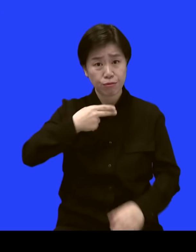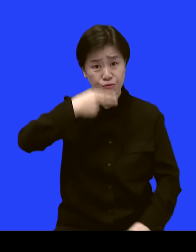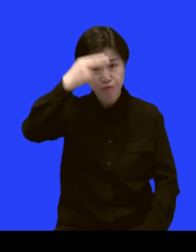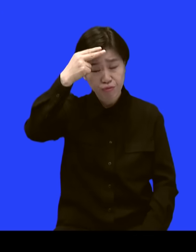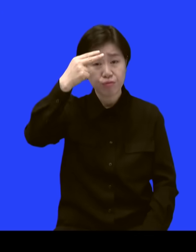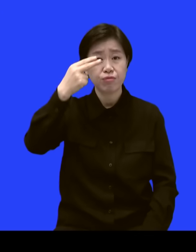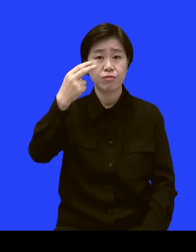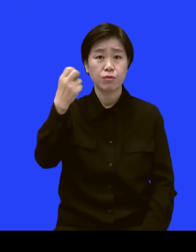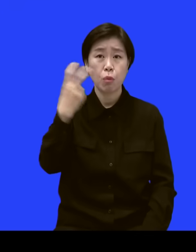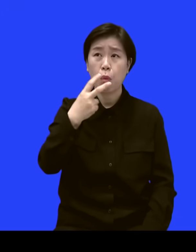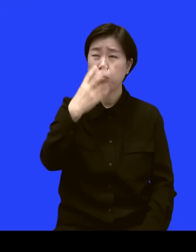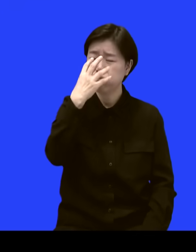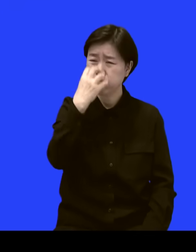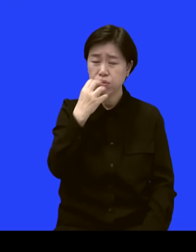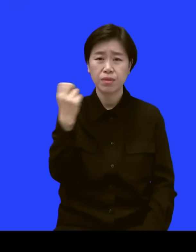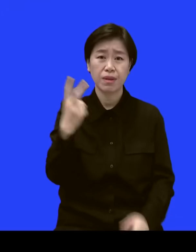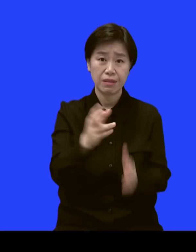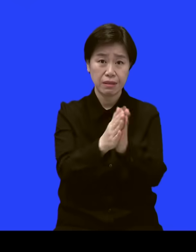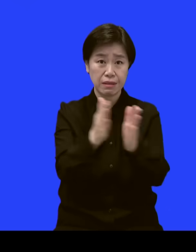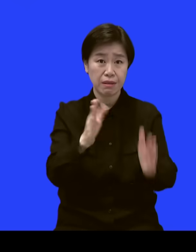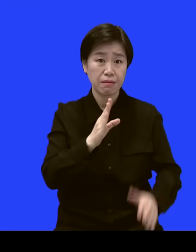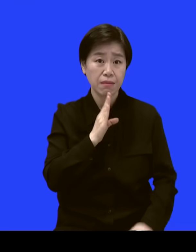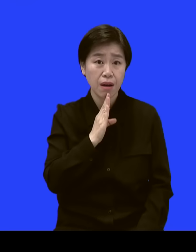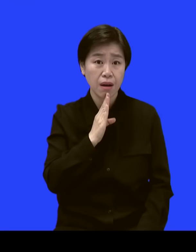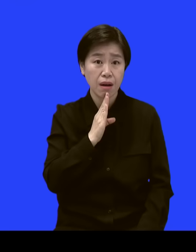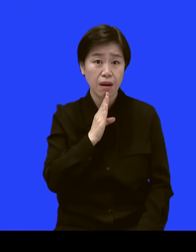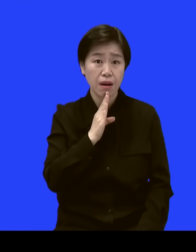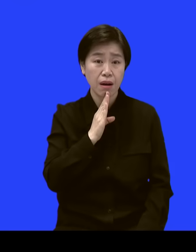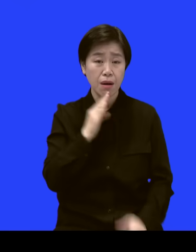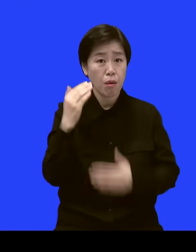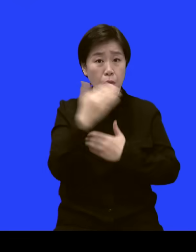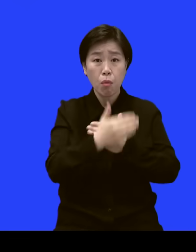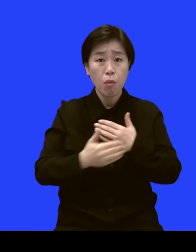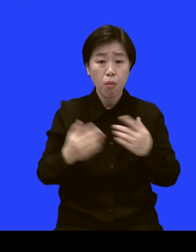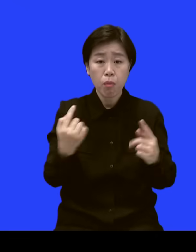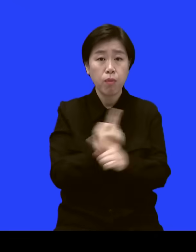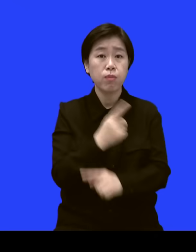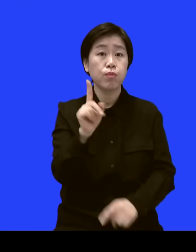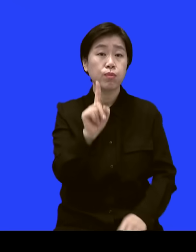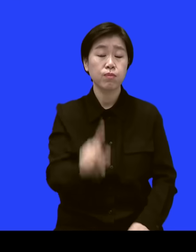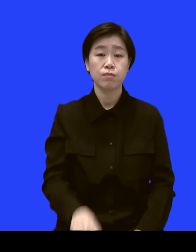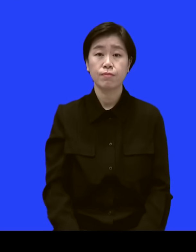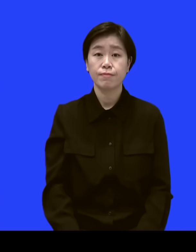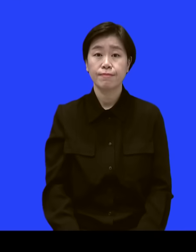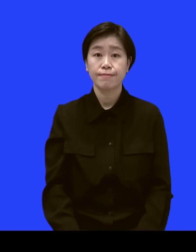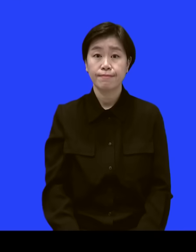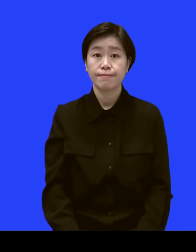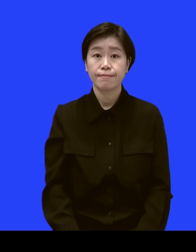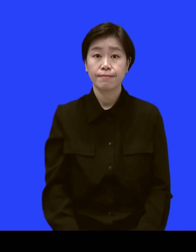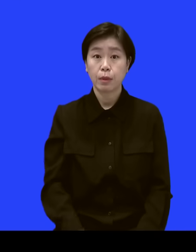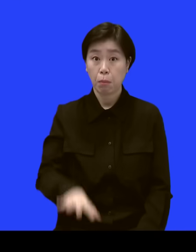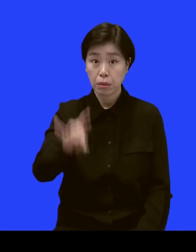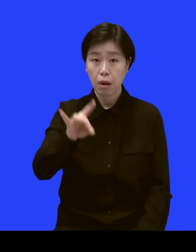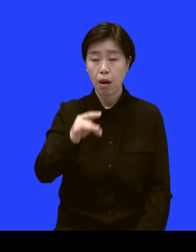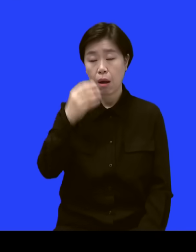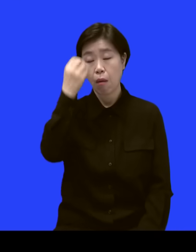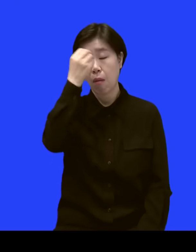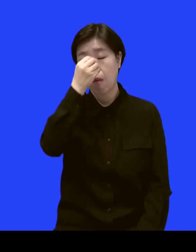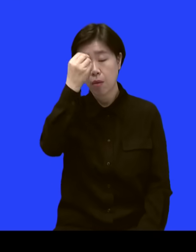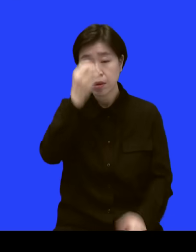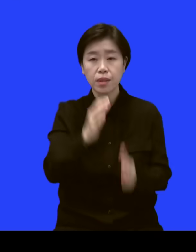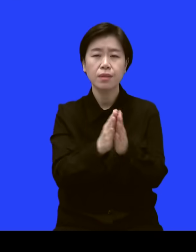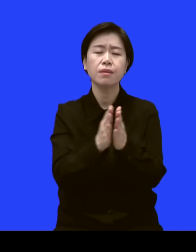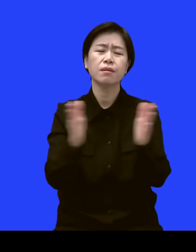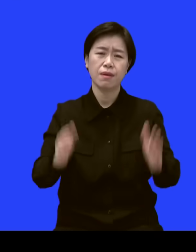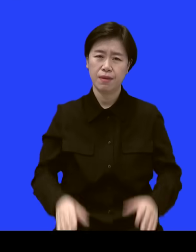더 심적으로 이제 나이 먹고 여러 증상들이 나타났을 텐데 어떠셨어요? 맞아요. 일단은 어지럼증이 시작이 됐어요.